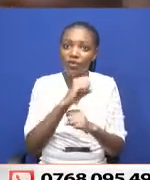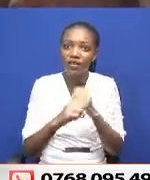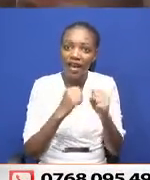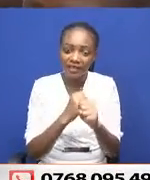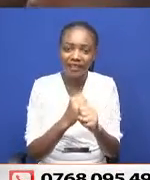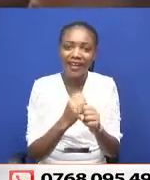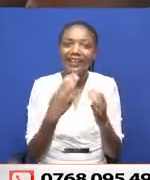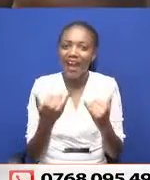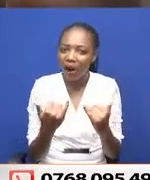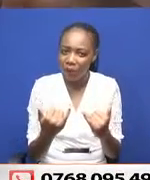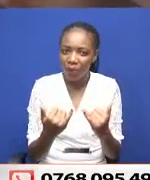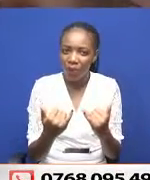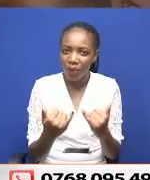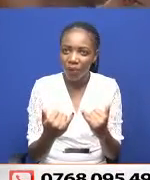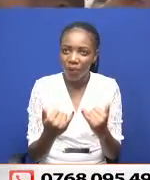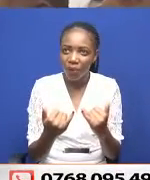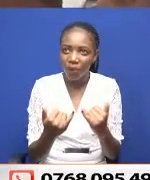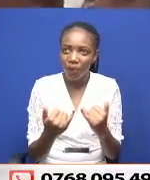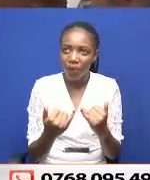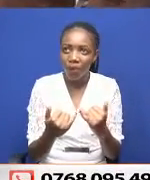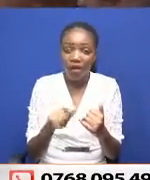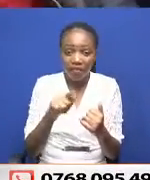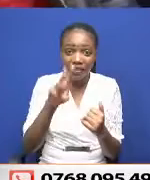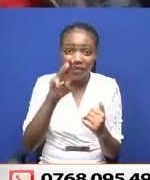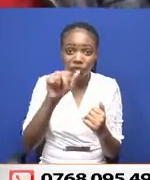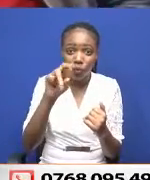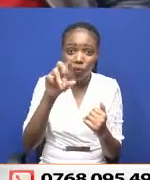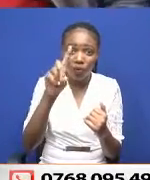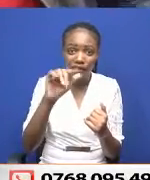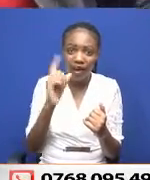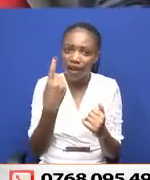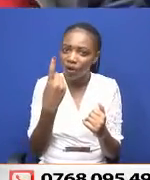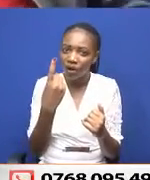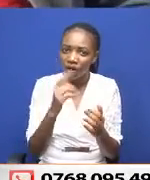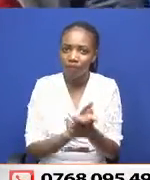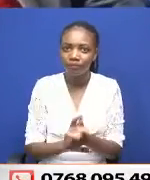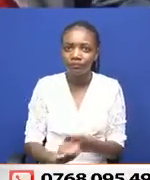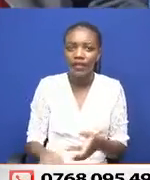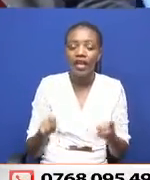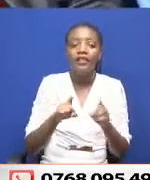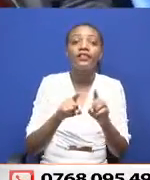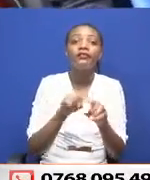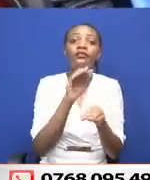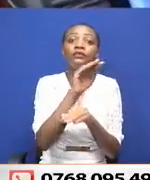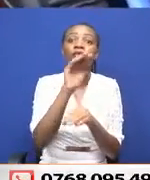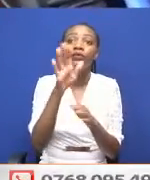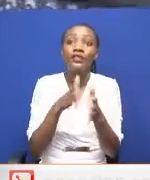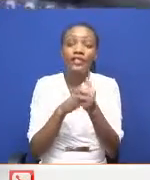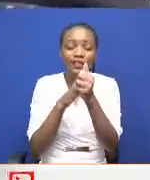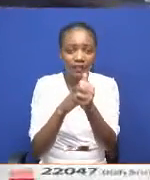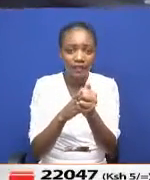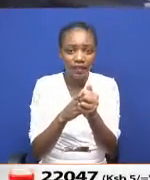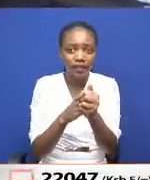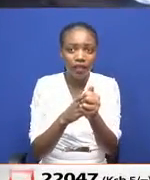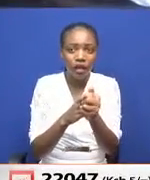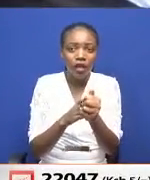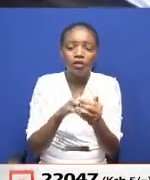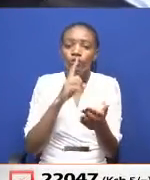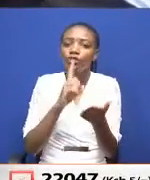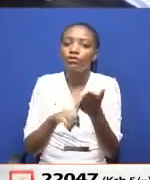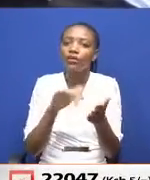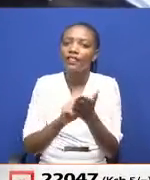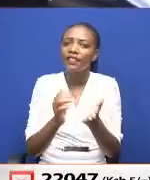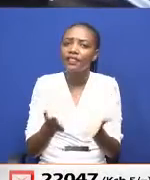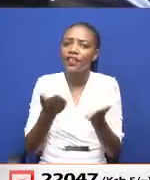imeisha hapa Kamkuya ward peke yake. Barasa ametoa wito kwa viongozi kuzingatia kuboresha maisha ya mwananchi wa